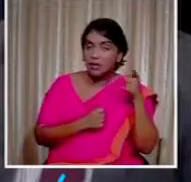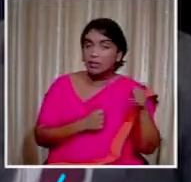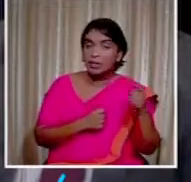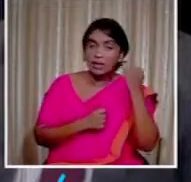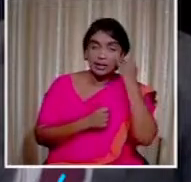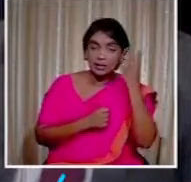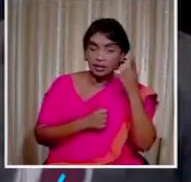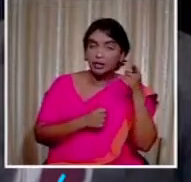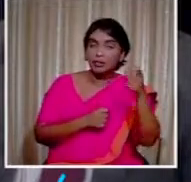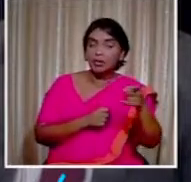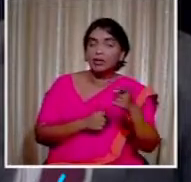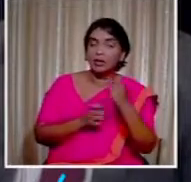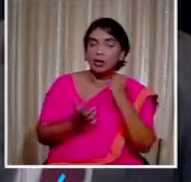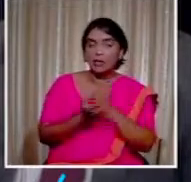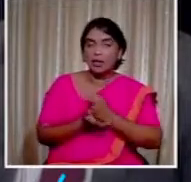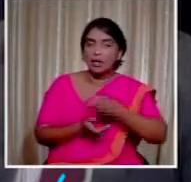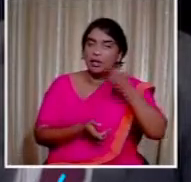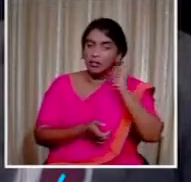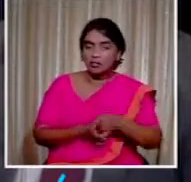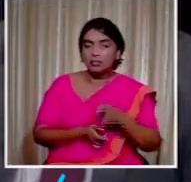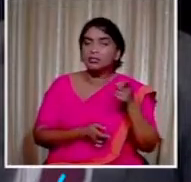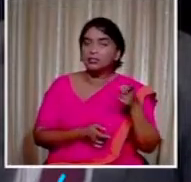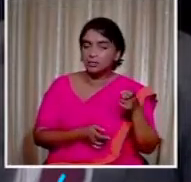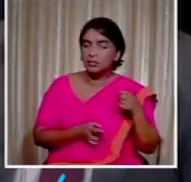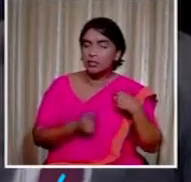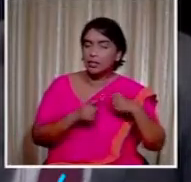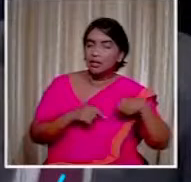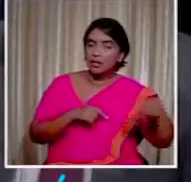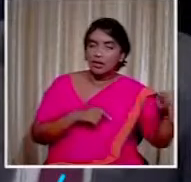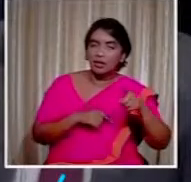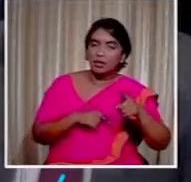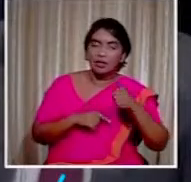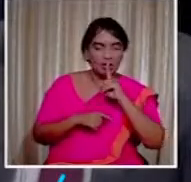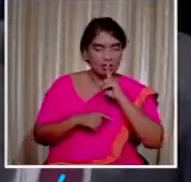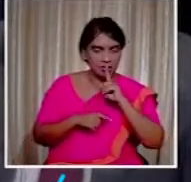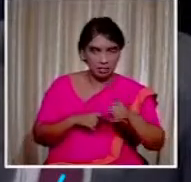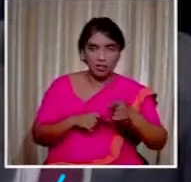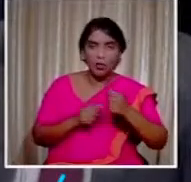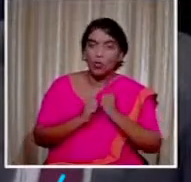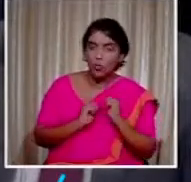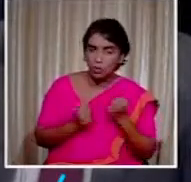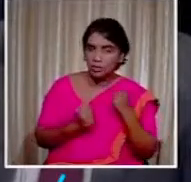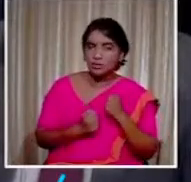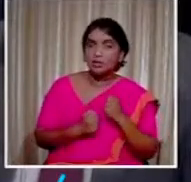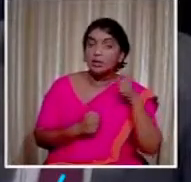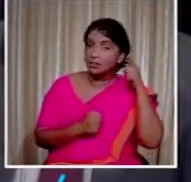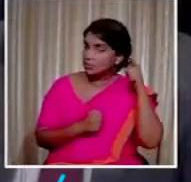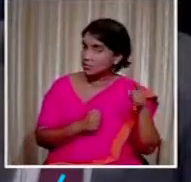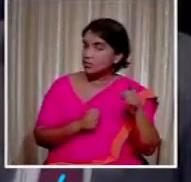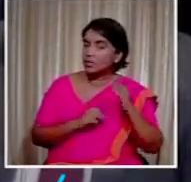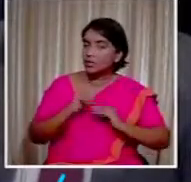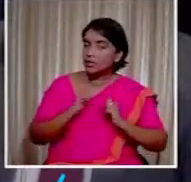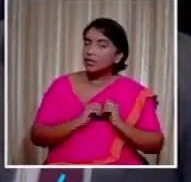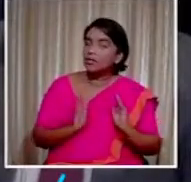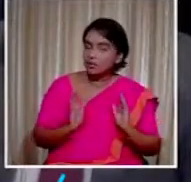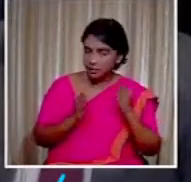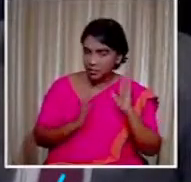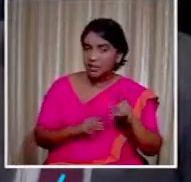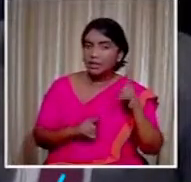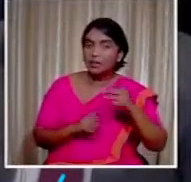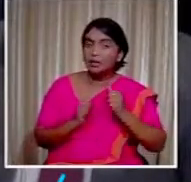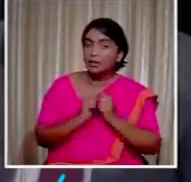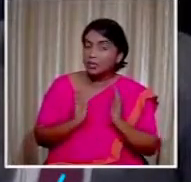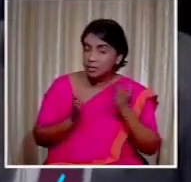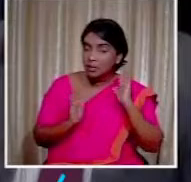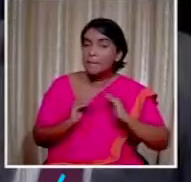සිංගප්පූරුව හරහා LC එක කන්ෆර්ම් කරගන්න සම්මත කර ගැනීම සඳහා එක්සෙප්ට් කර ගැනීම සඳහා උත්සාහ කරා ඒක ක්‍රියාත්මක